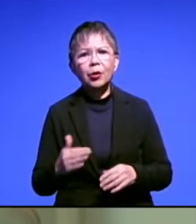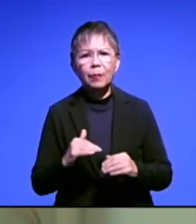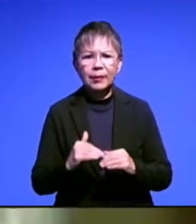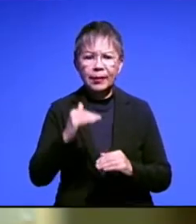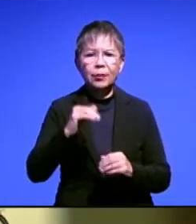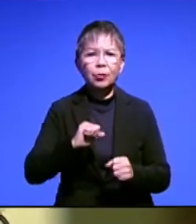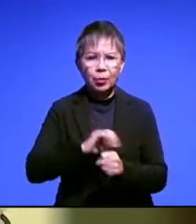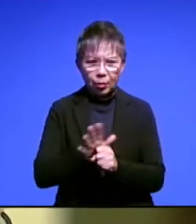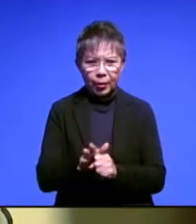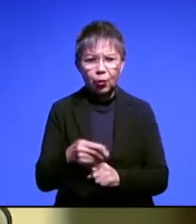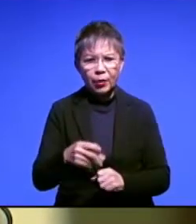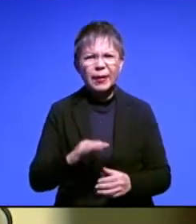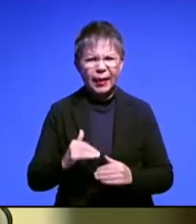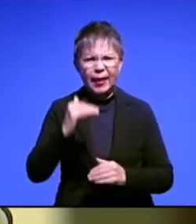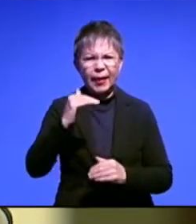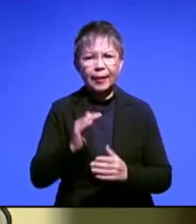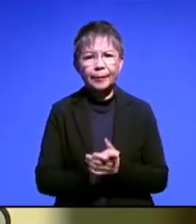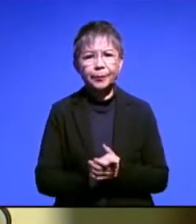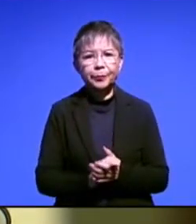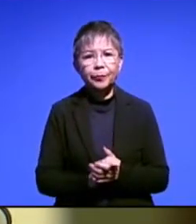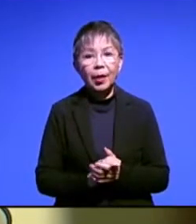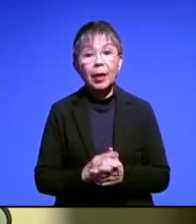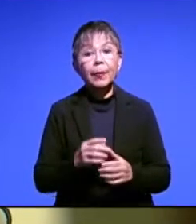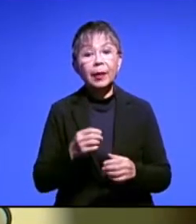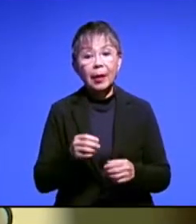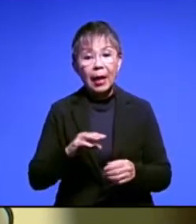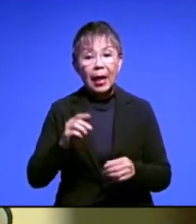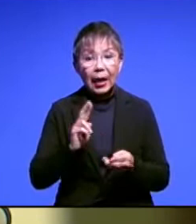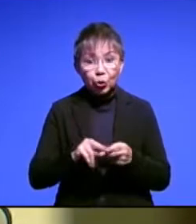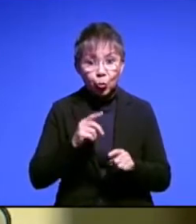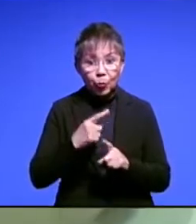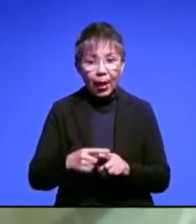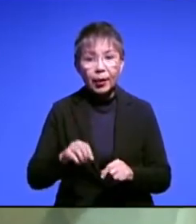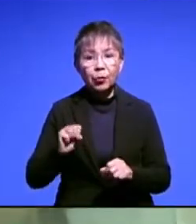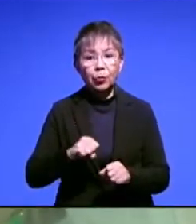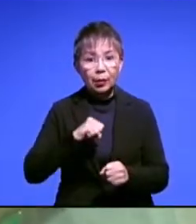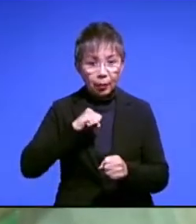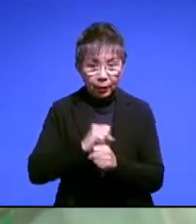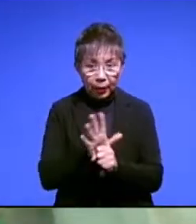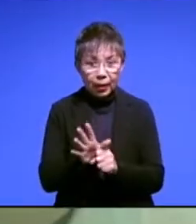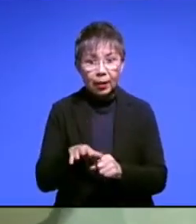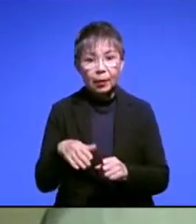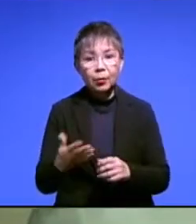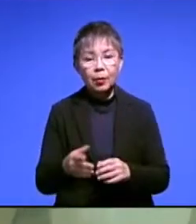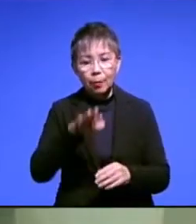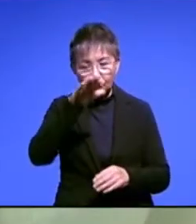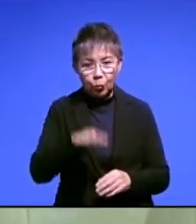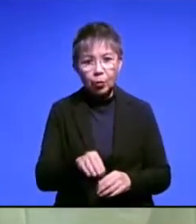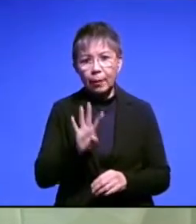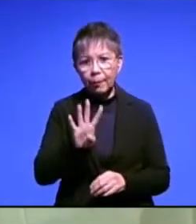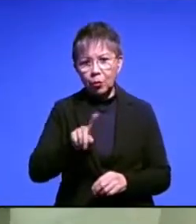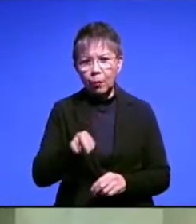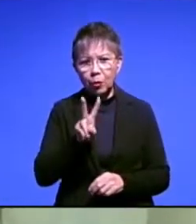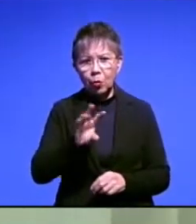covert 19 di tanah air namun presiden mengklaim angka kematian akibat virus korona menurun hingga 4,2